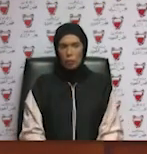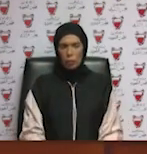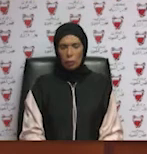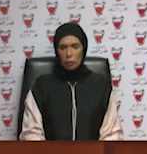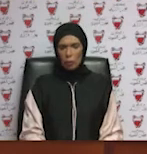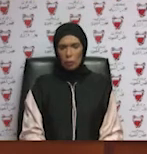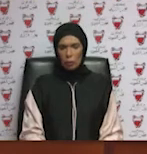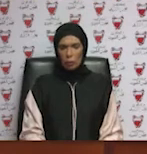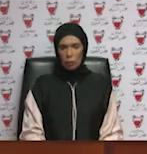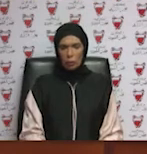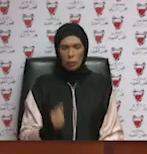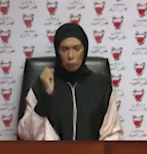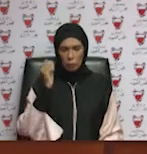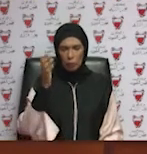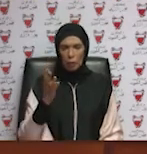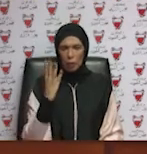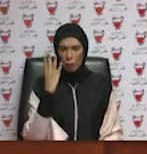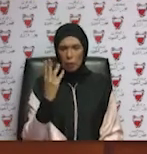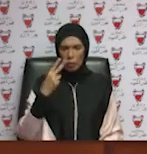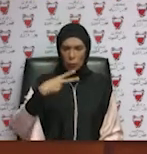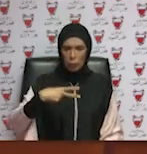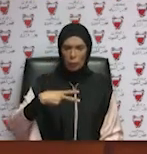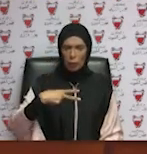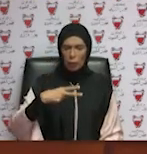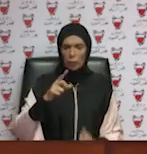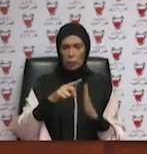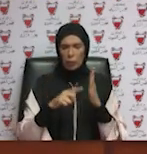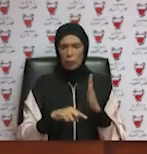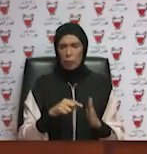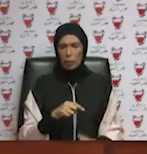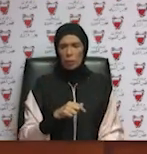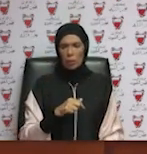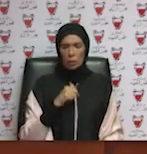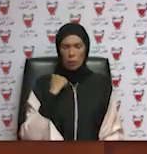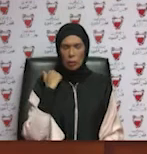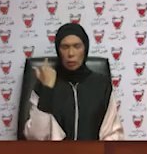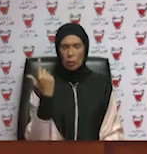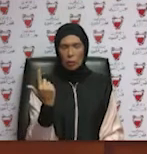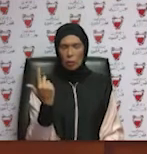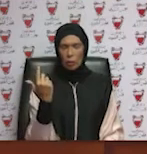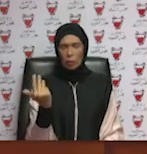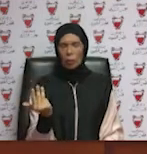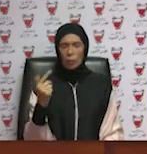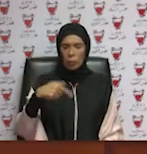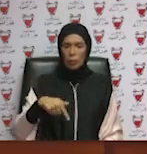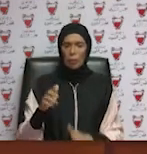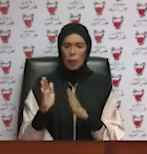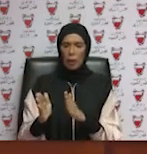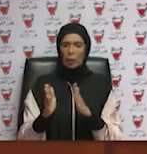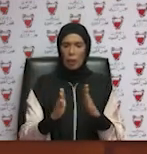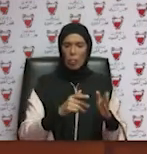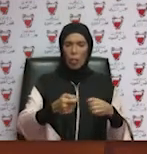الاقتراح بقانون بتعديل المادة 24 من القانون رقم 19 لسنة 2006 بشأن تنظيم سوق